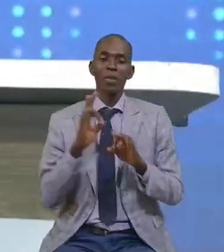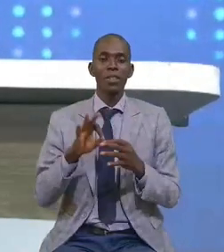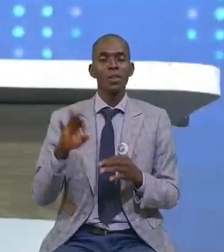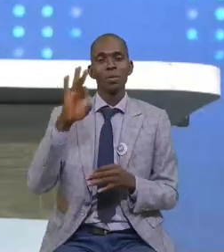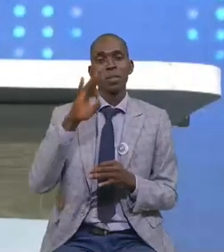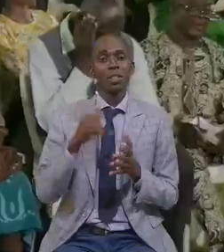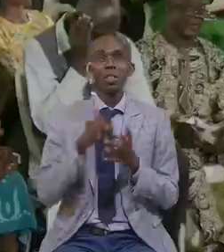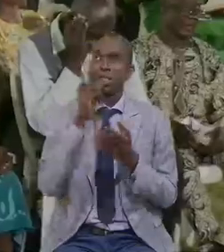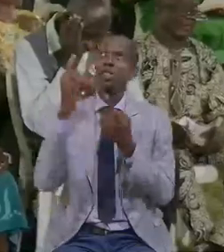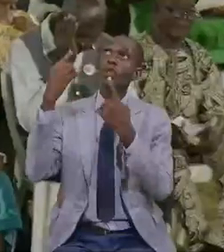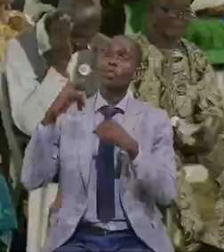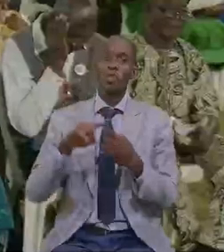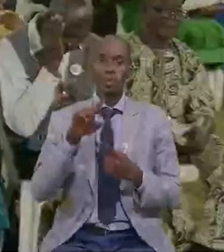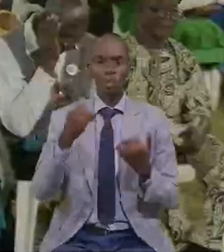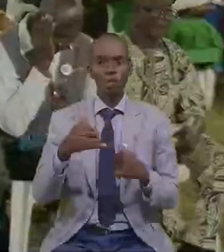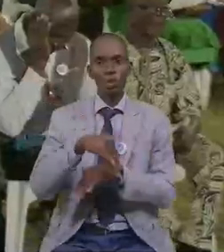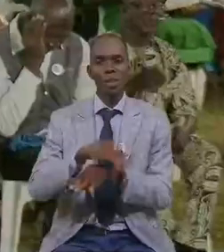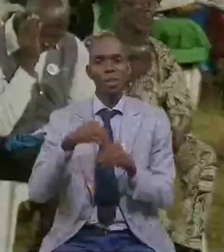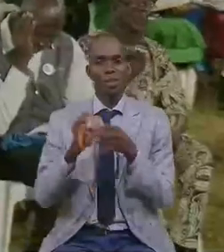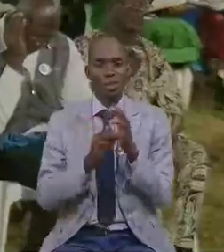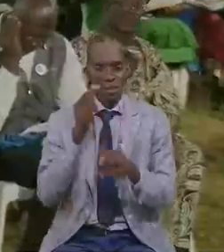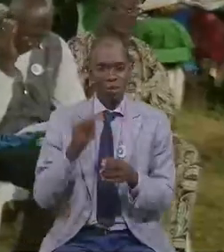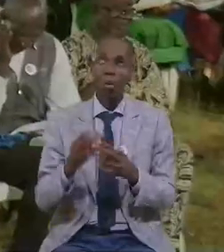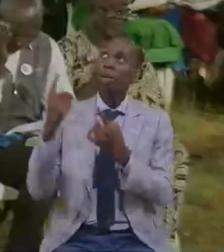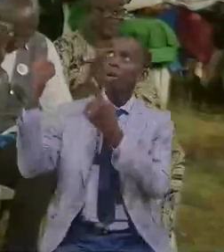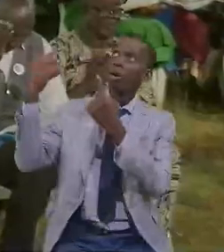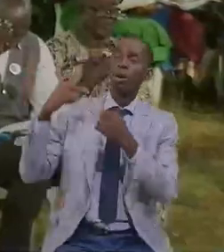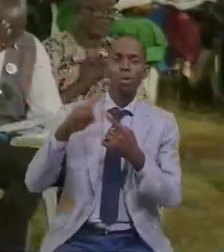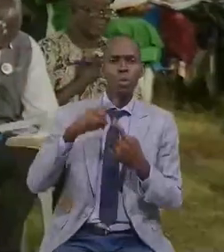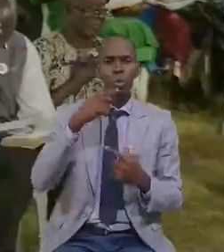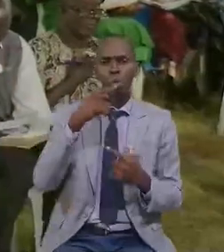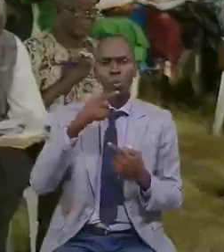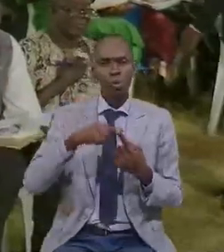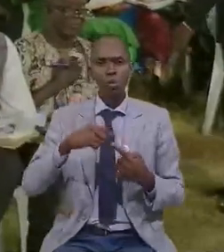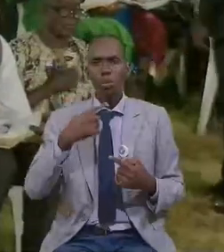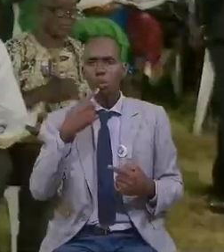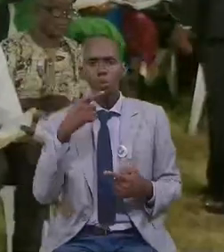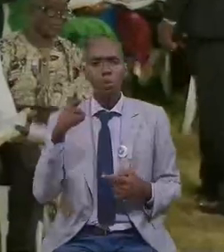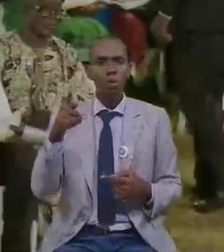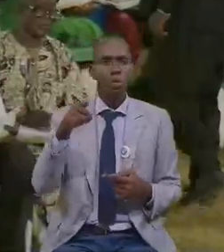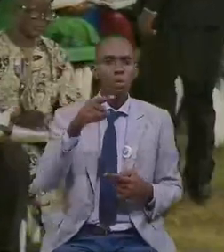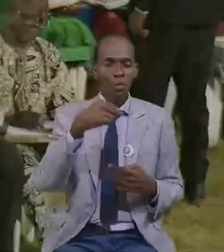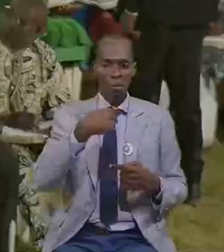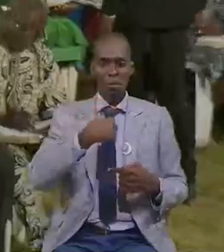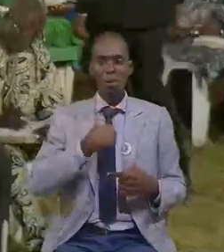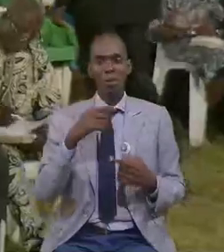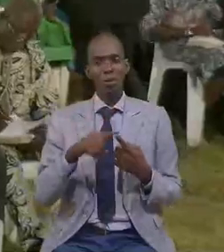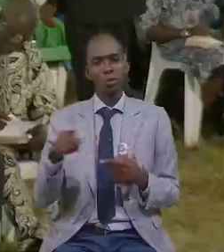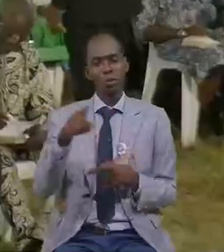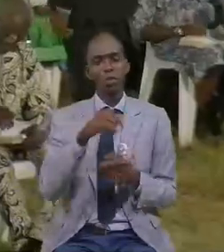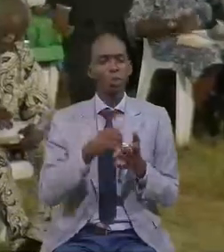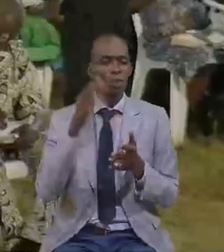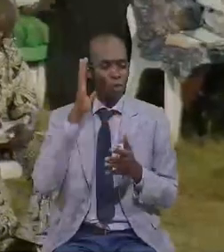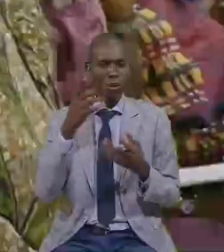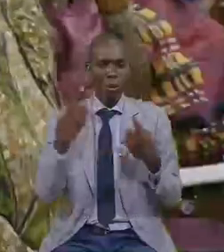Alors, cela viendra ce soir. À qui cela va vous arriver et ce sera fait au